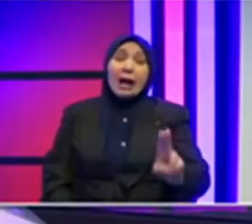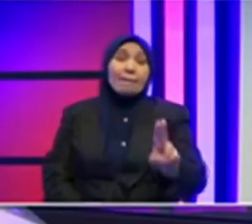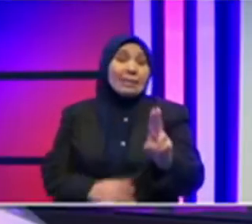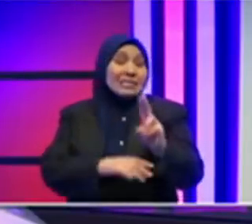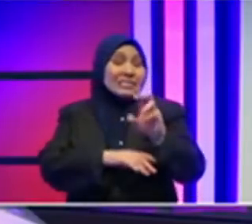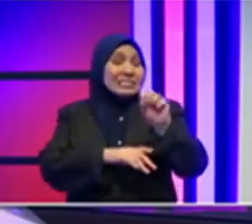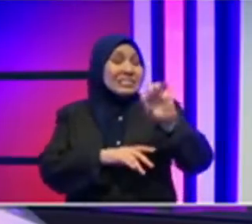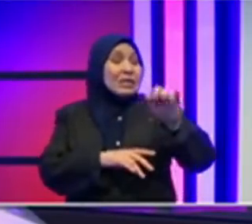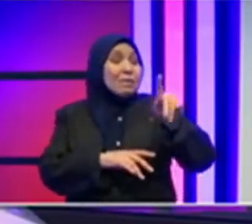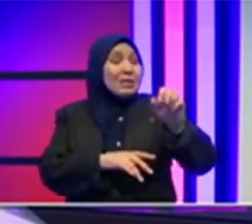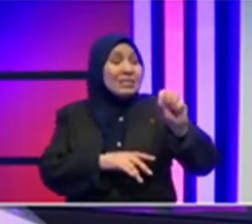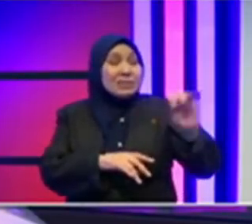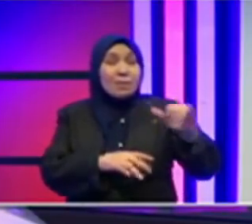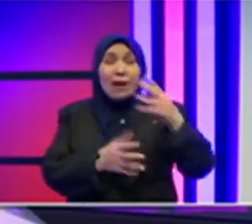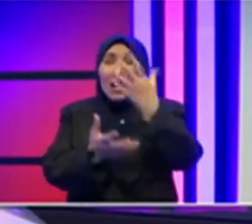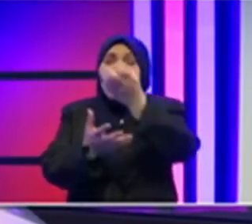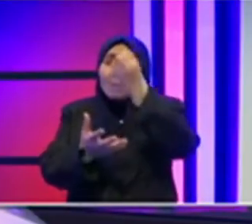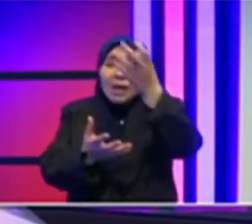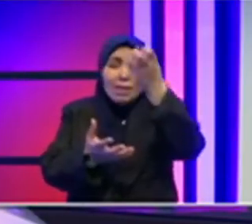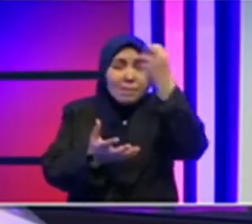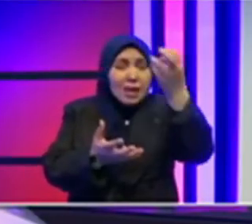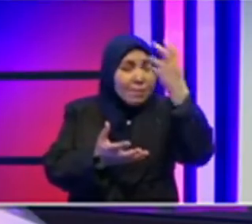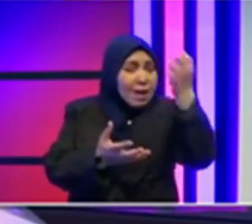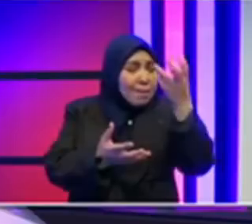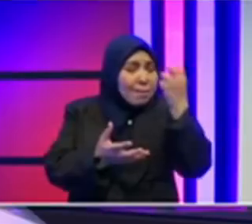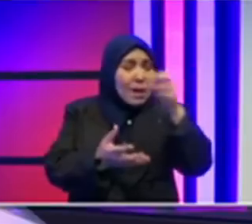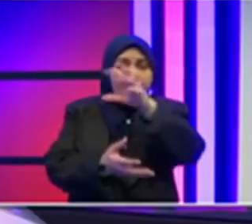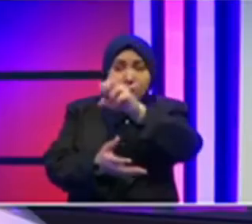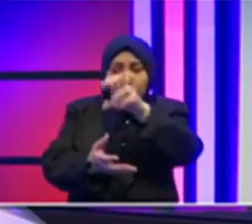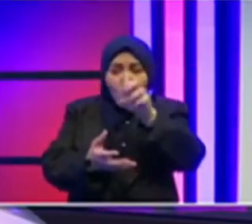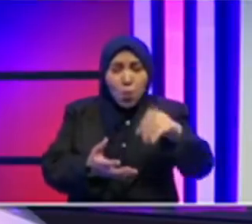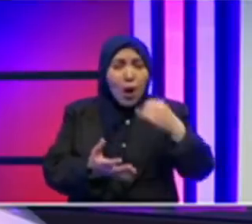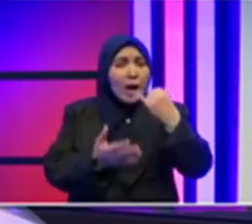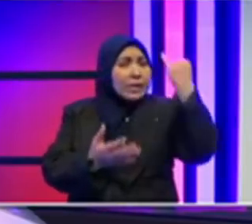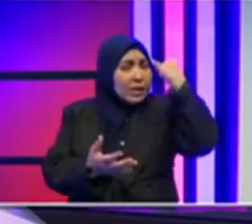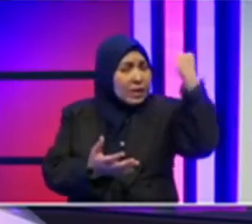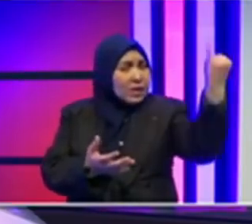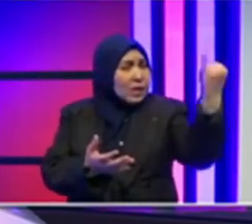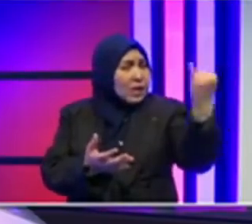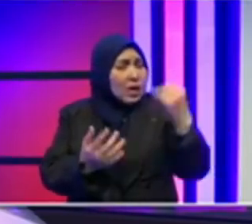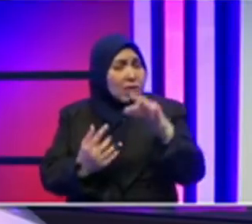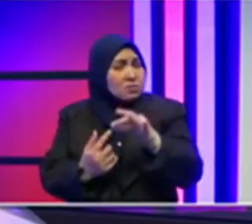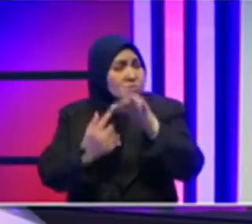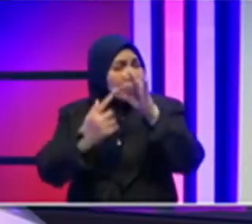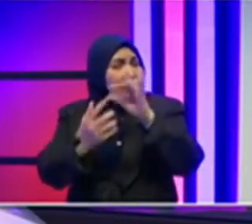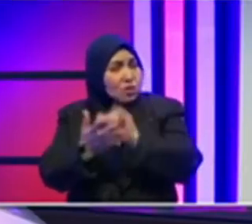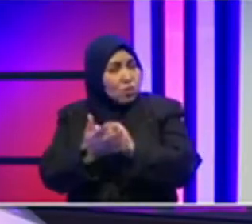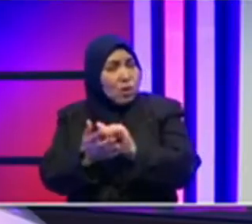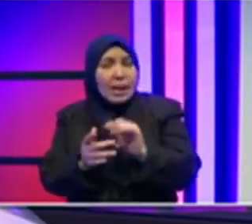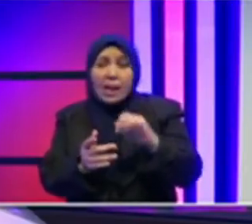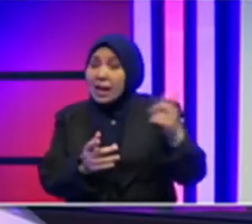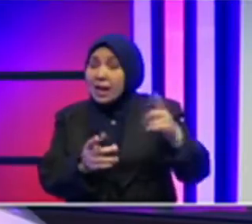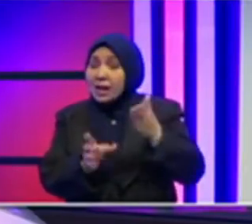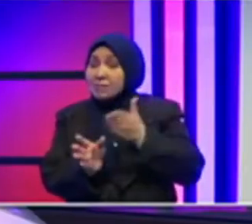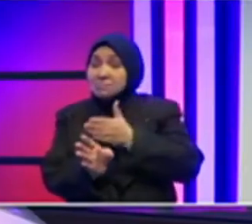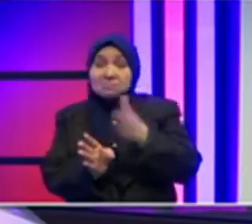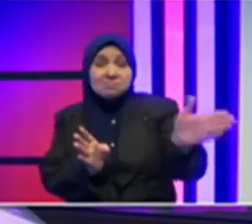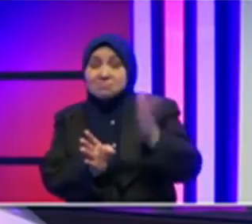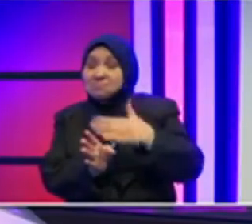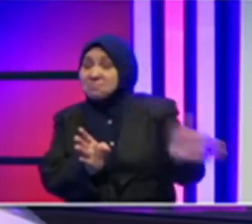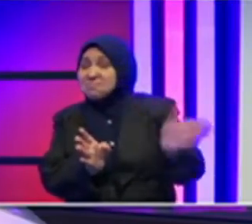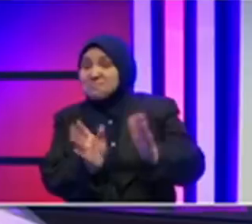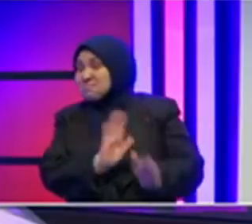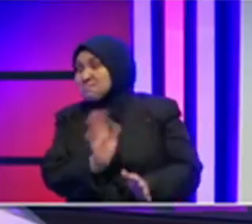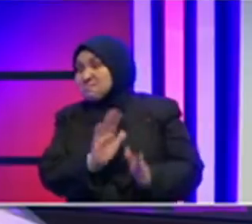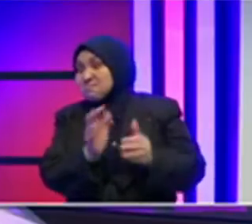dia mengambil idea-idea tertentu sahaja, yang lainnya itu diketepikan. Ayat yang ke-13, yad'u laman